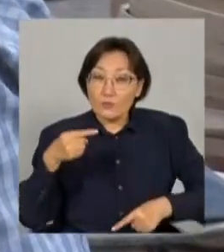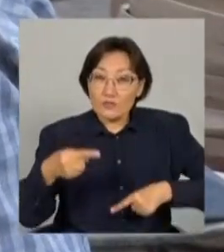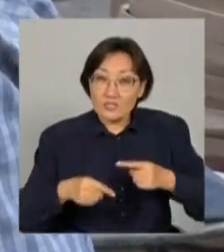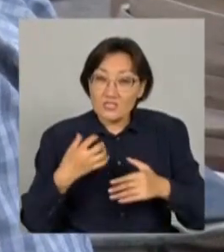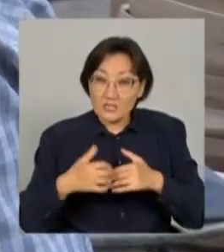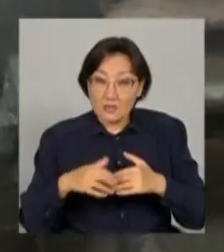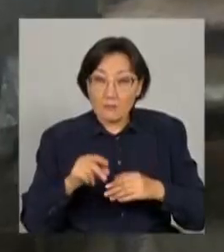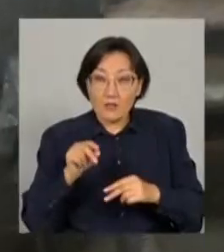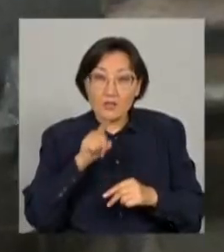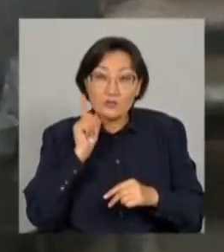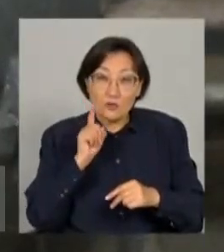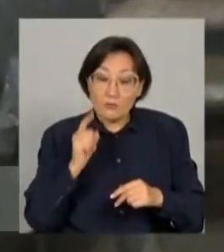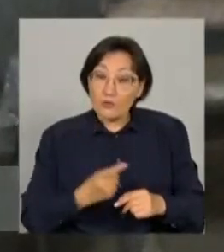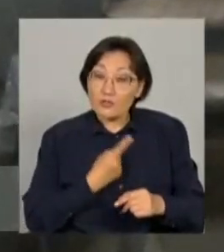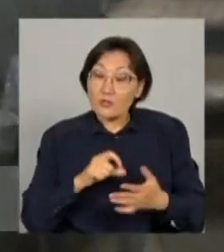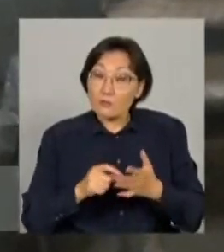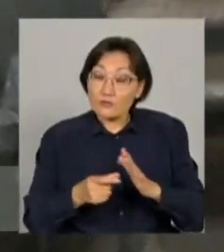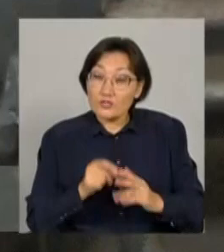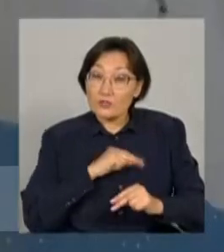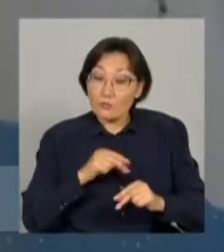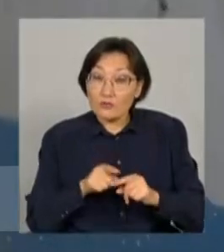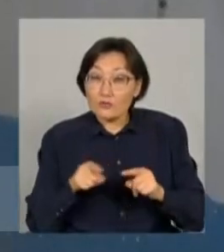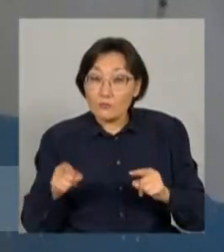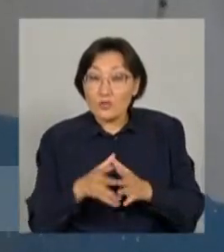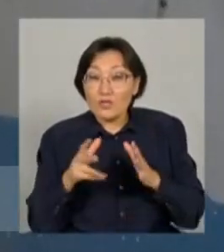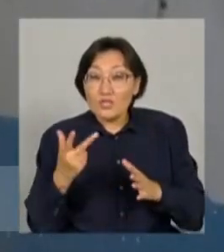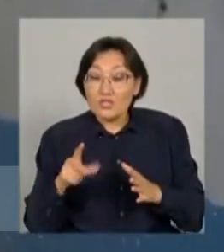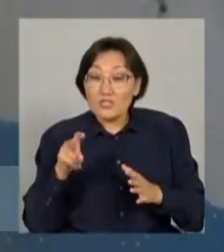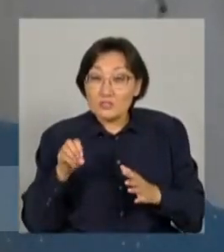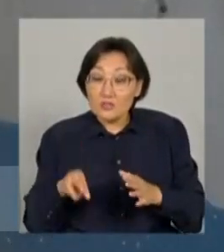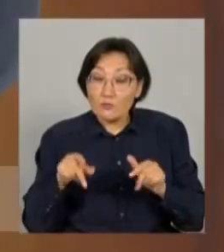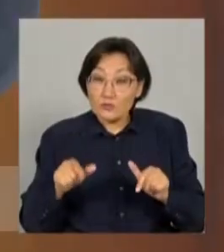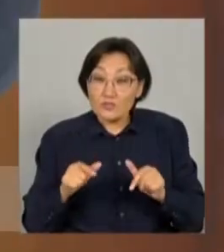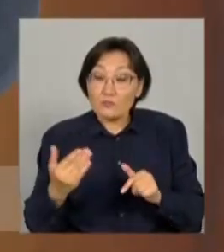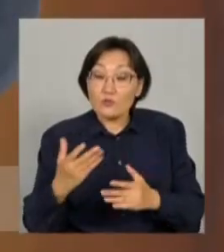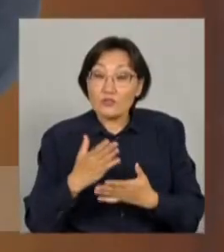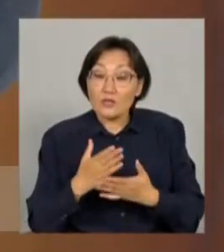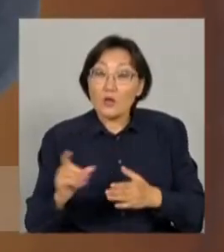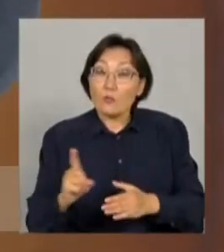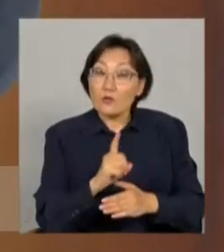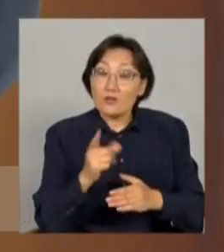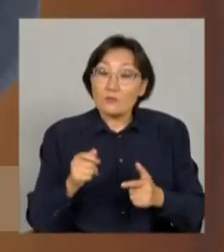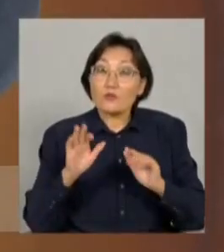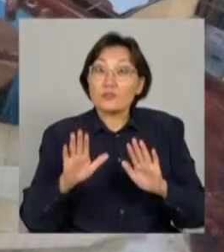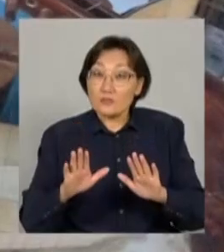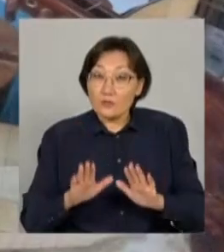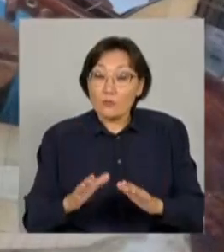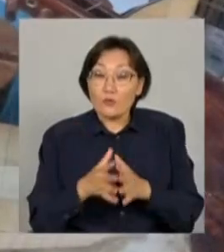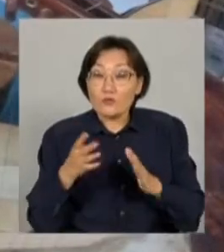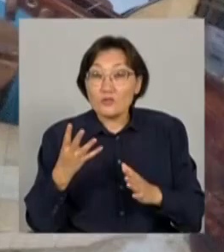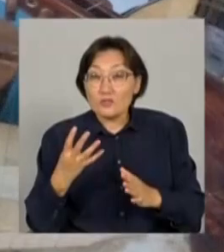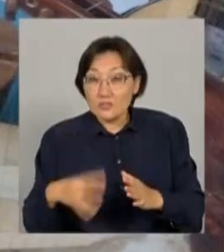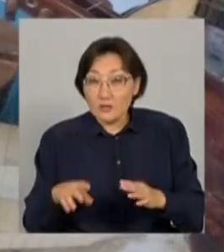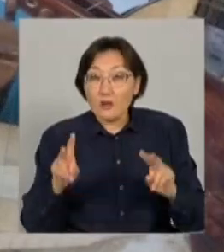среди молодежи. Мастерская работает на протяжении более 30 лет. Здесь же у них есть музей, где выставлены более 40